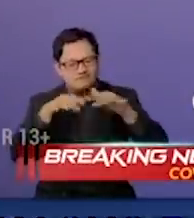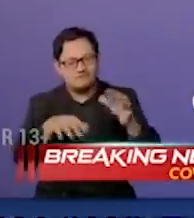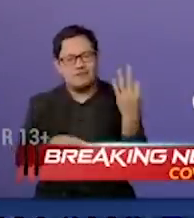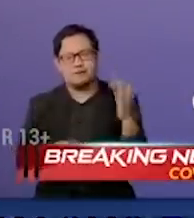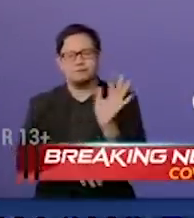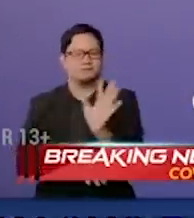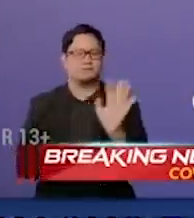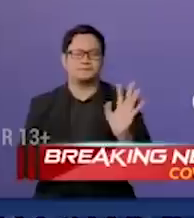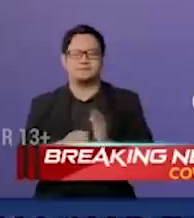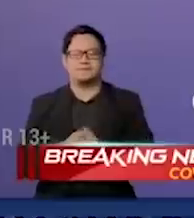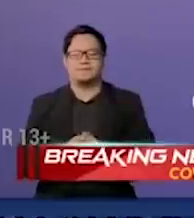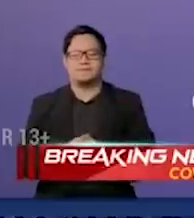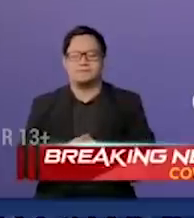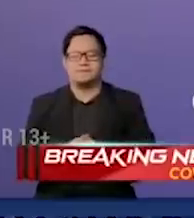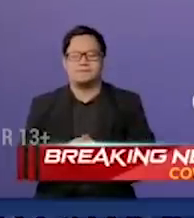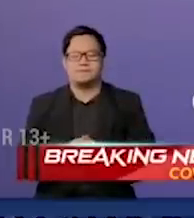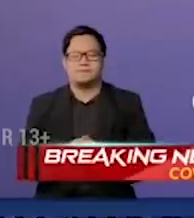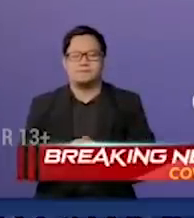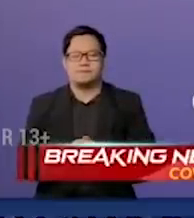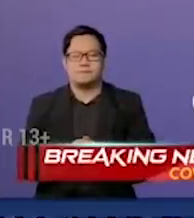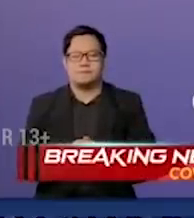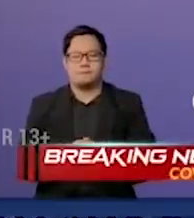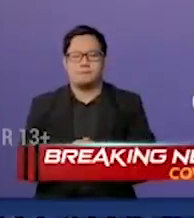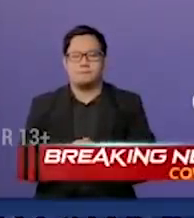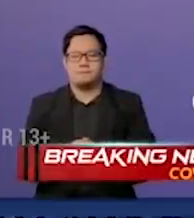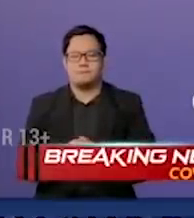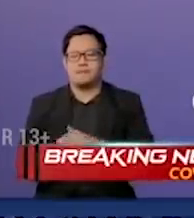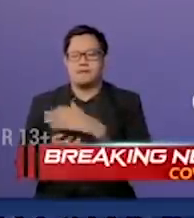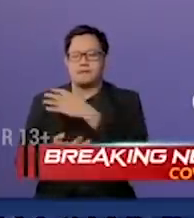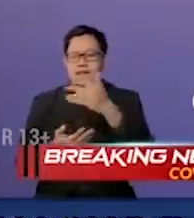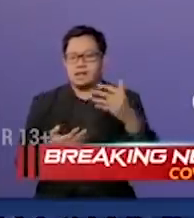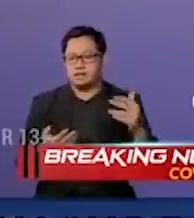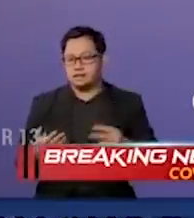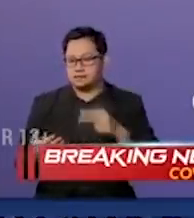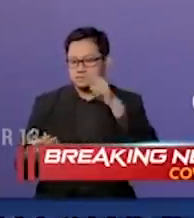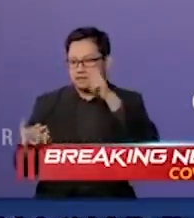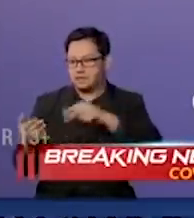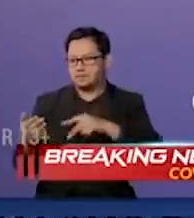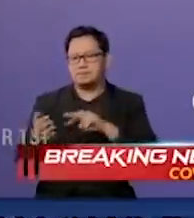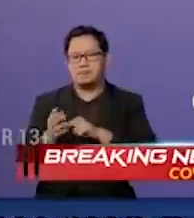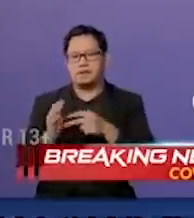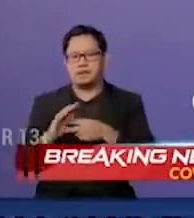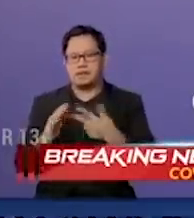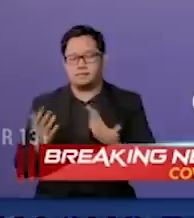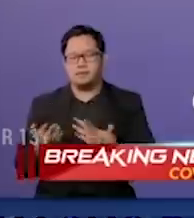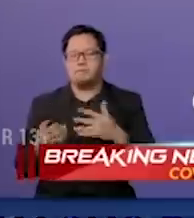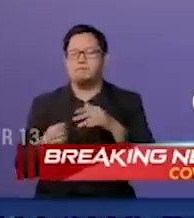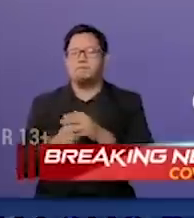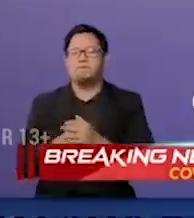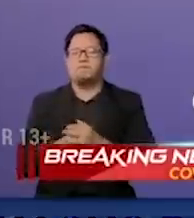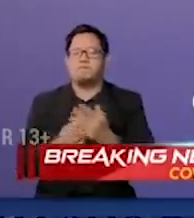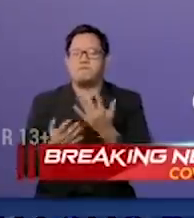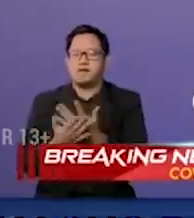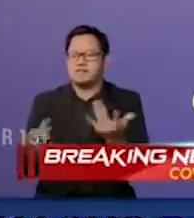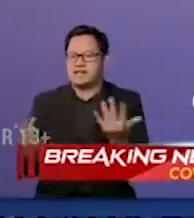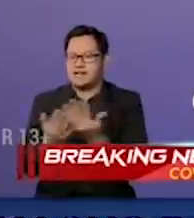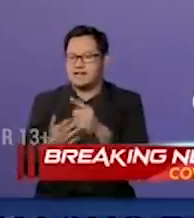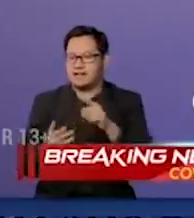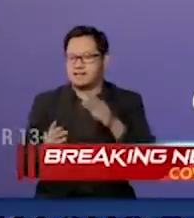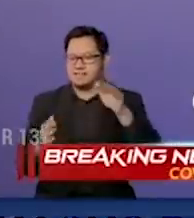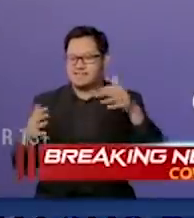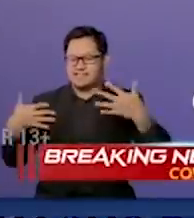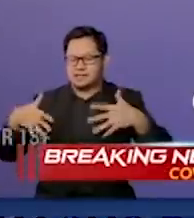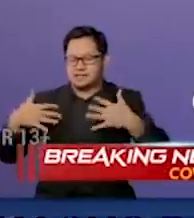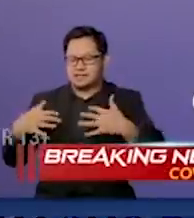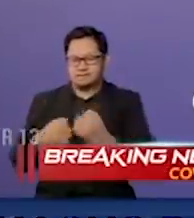gambaran ini juga memberikan beberapa Hai tangga bagi kita bahwa sebagian masyarakat yang masih rentan